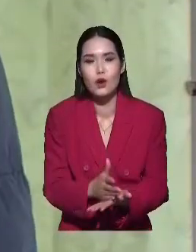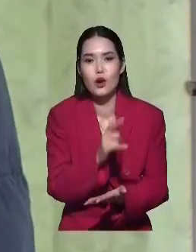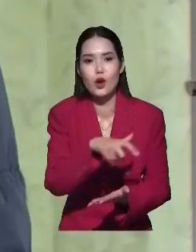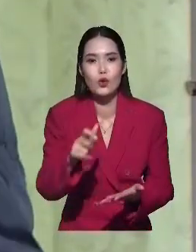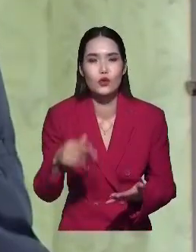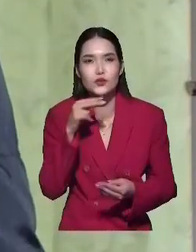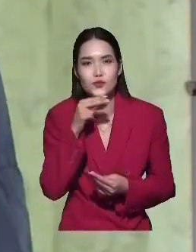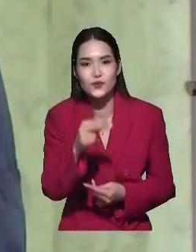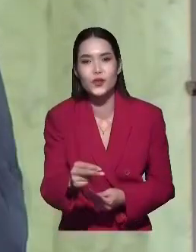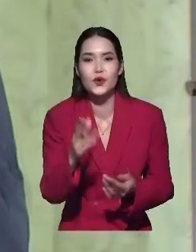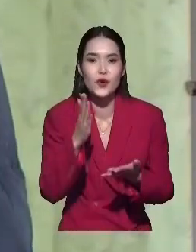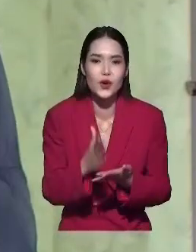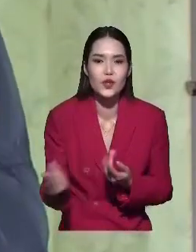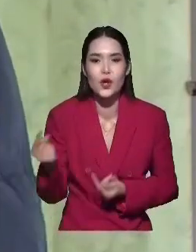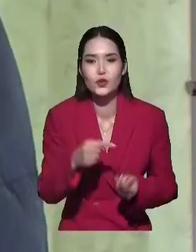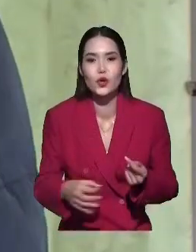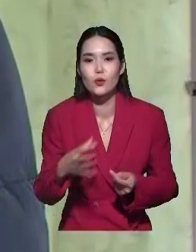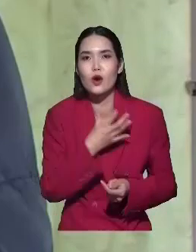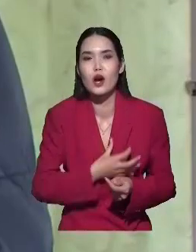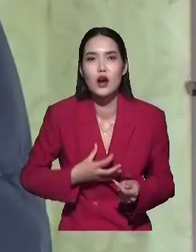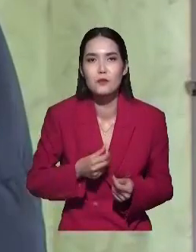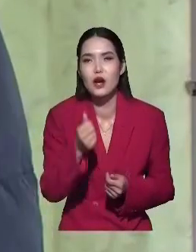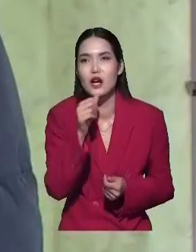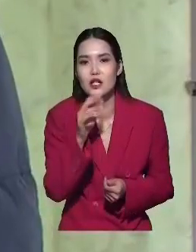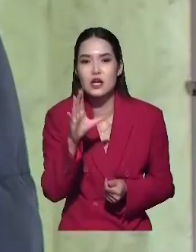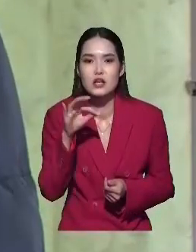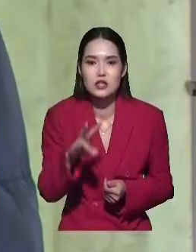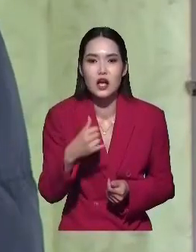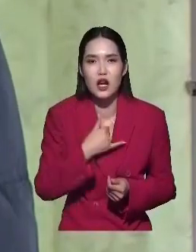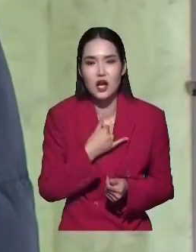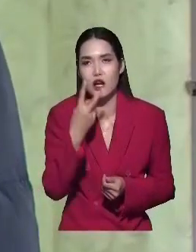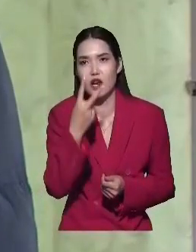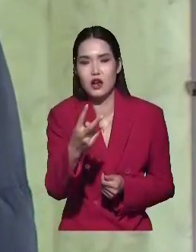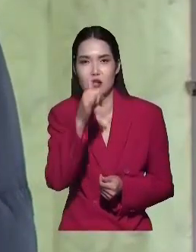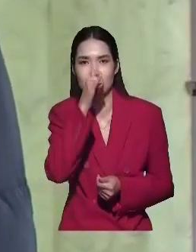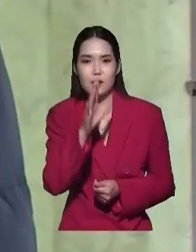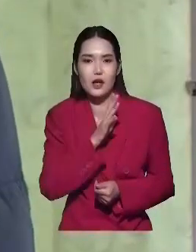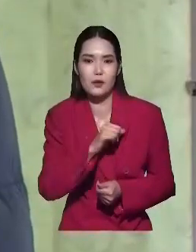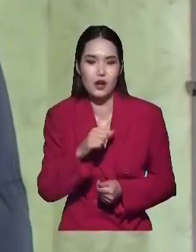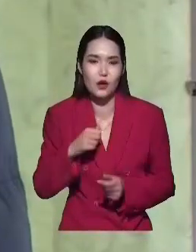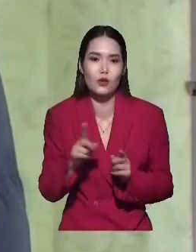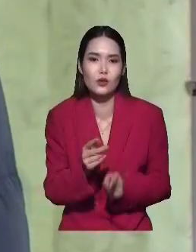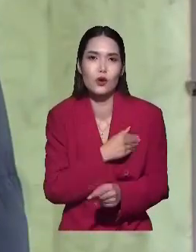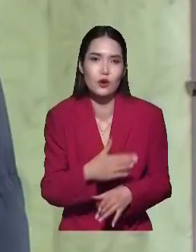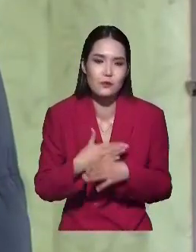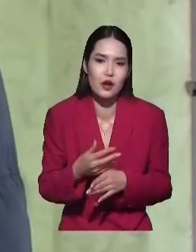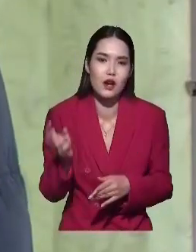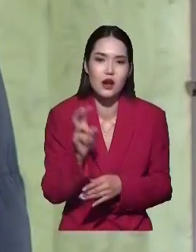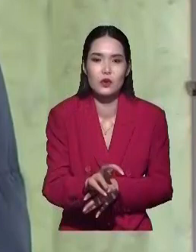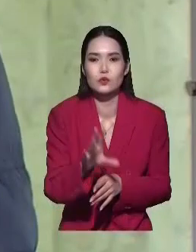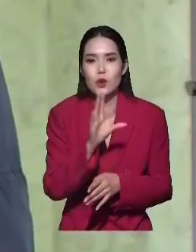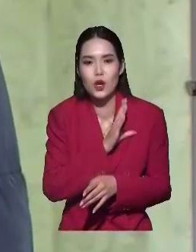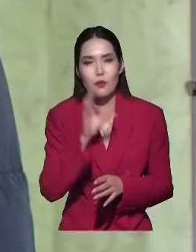ерен. Енді 18 облыстың онын су алып жатыр дегесін бізде қарап отыра алмадық. Қолдан келгенше көмек беріп жатырмыз. Қазір сырт